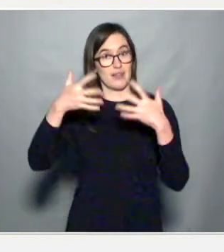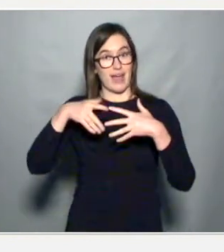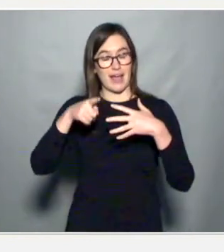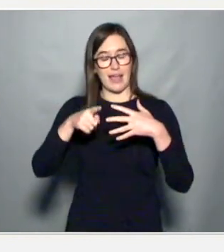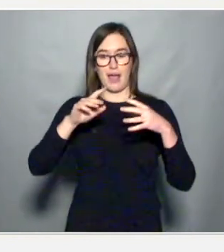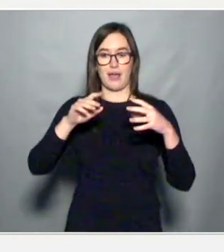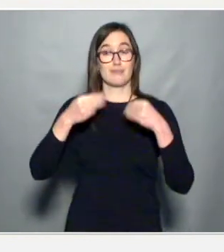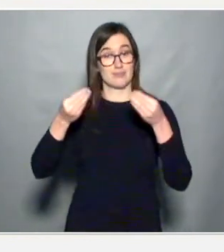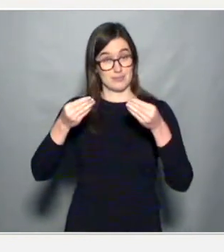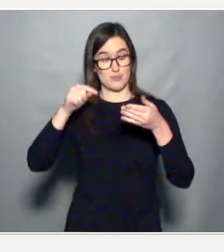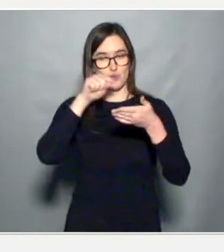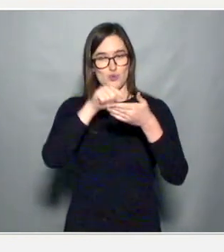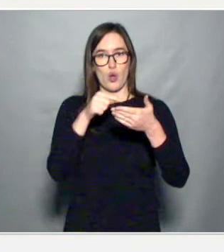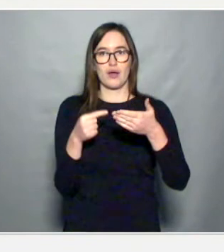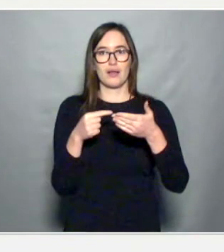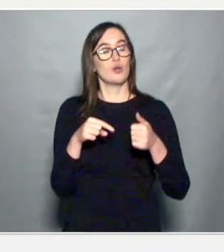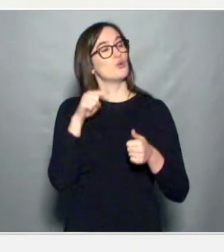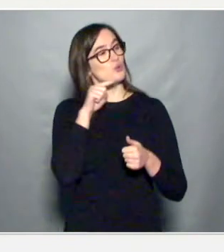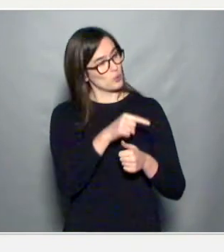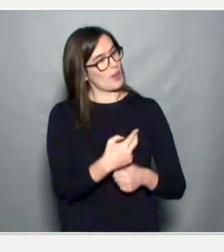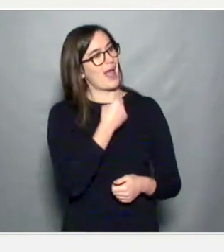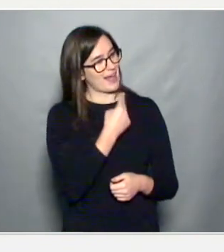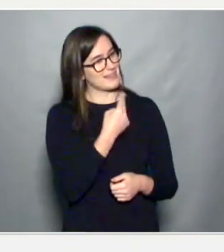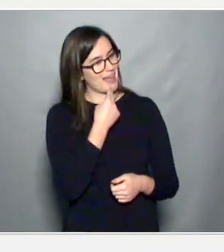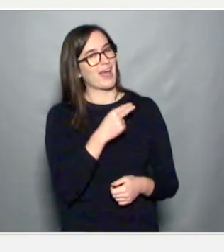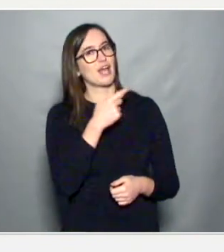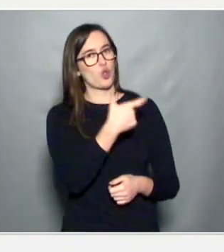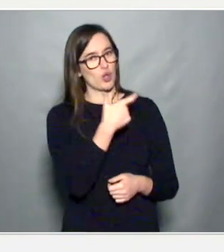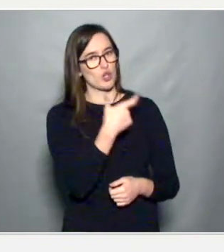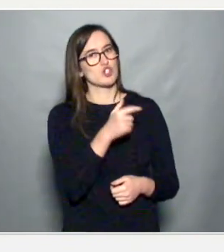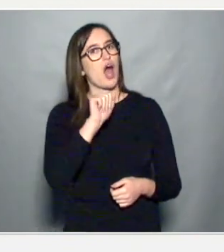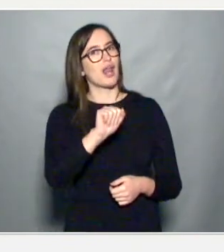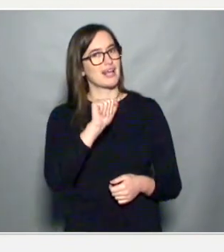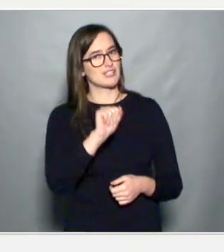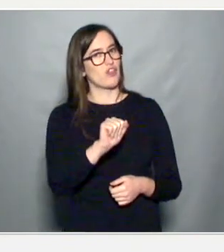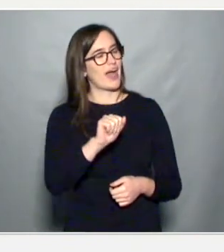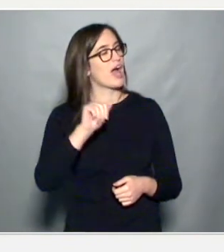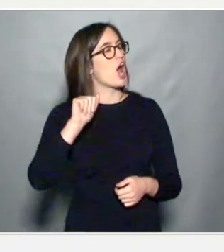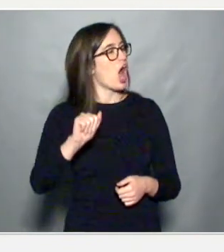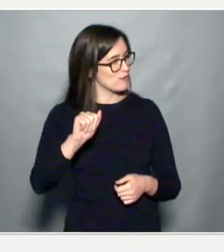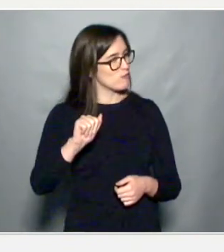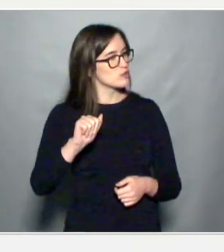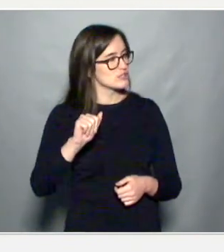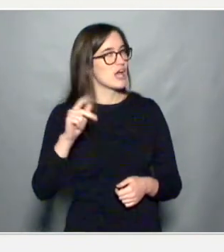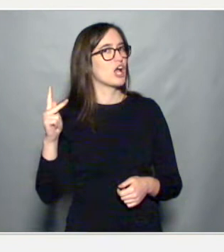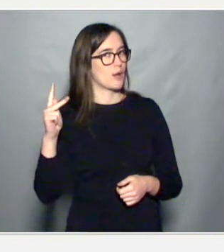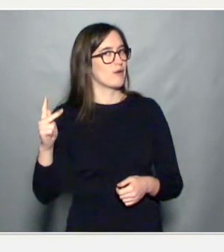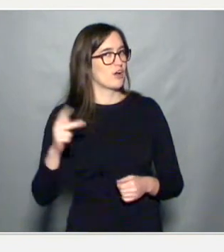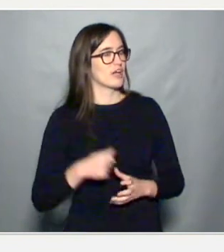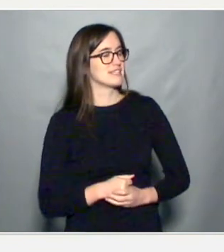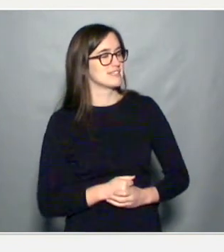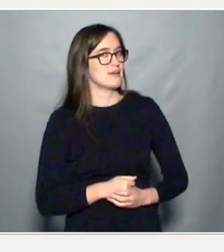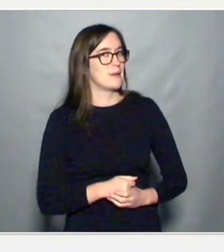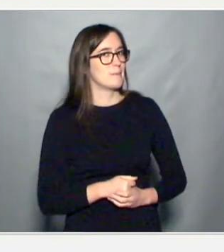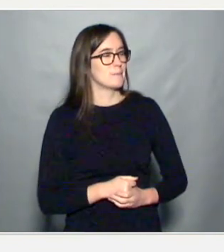att nu min vän heter du Yorgos Alexander Alfons Karpathakis.